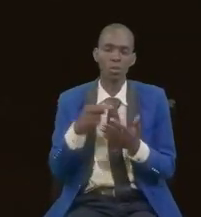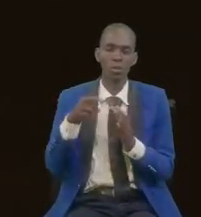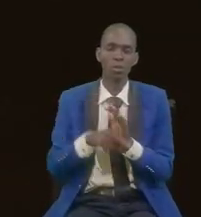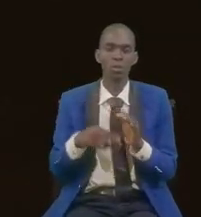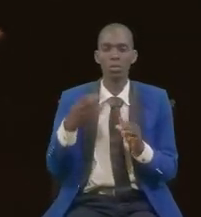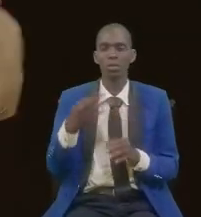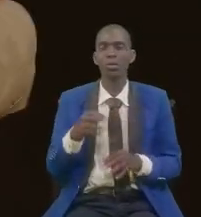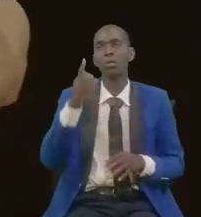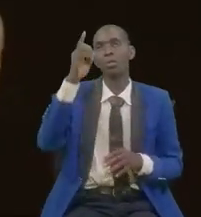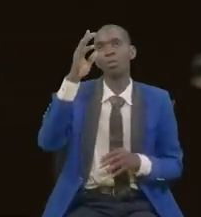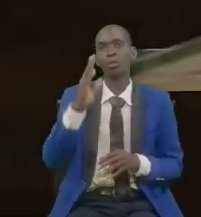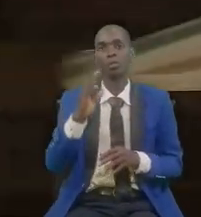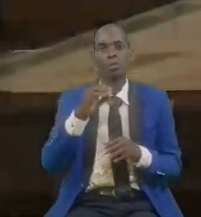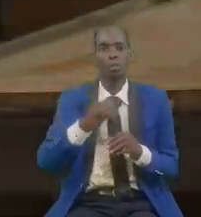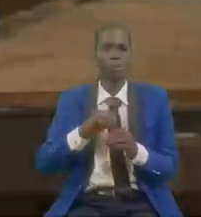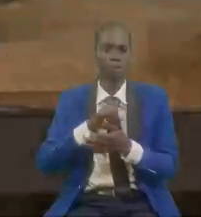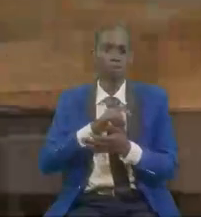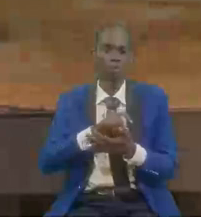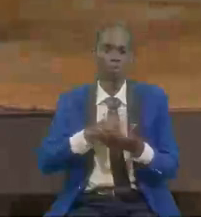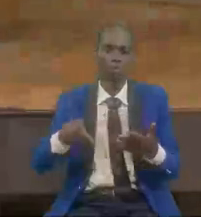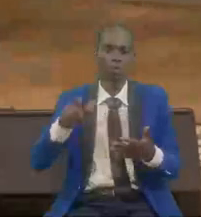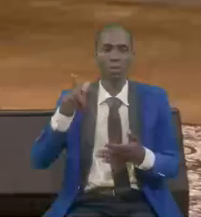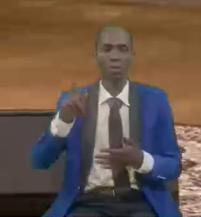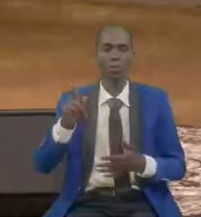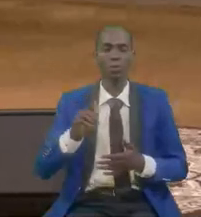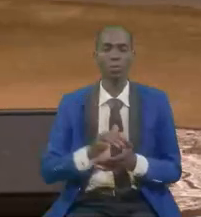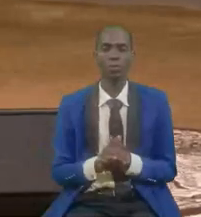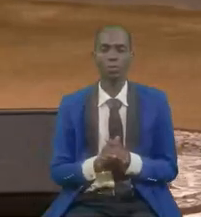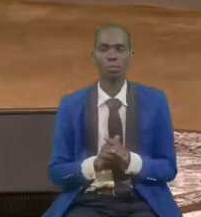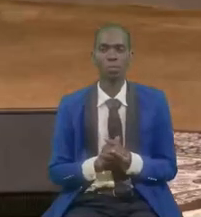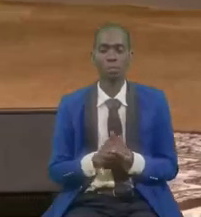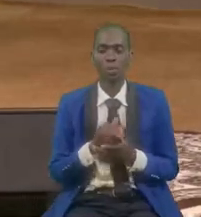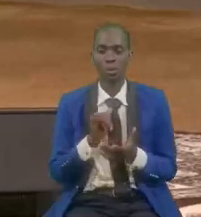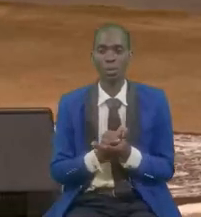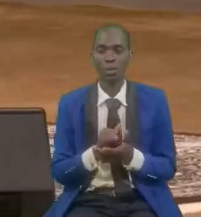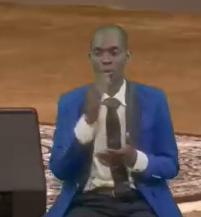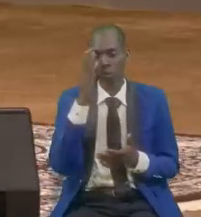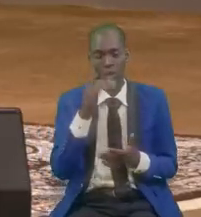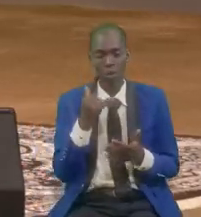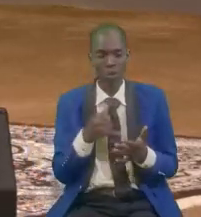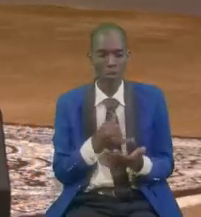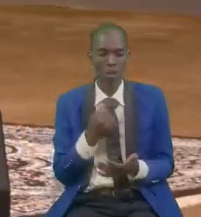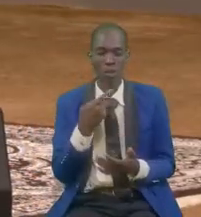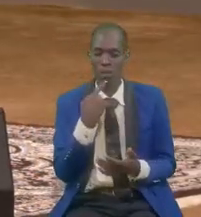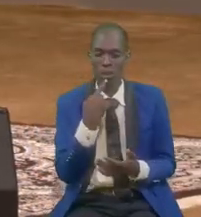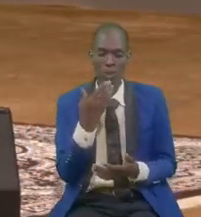Dieu. Verset 21. C'est pourquoi maintenant il dit,